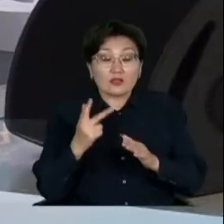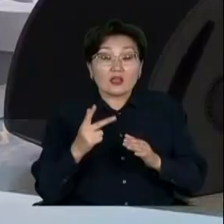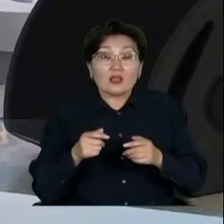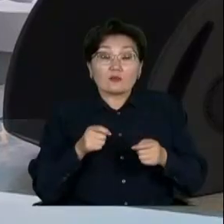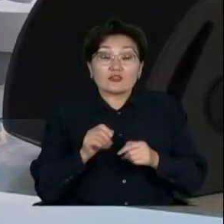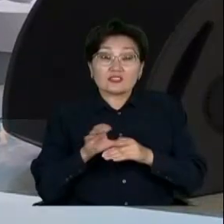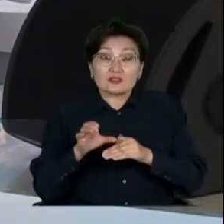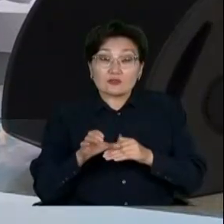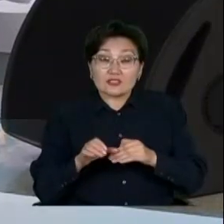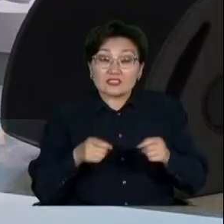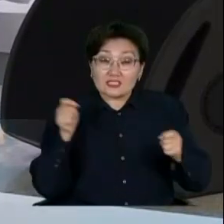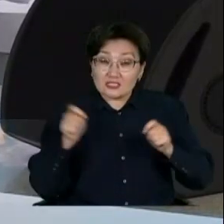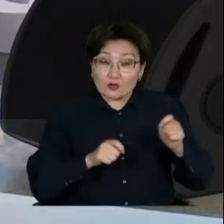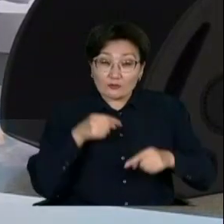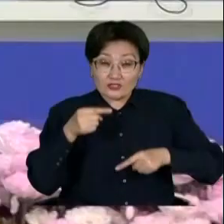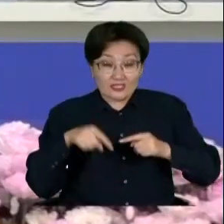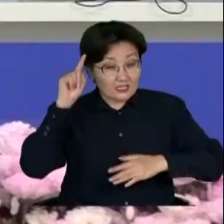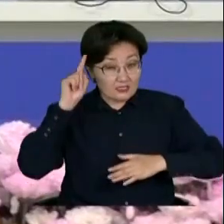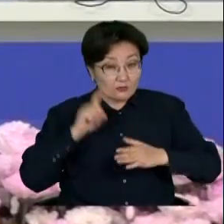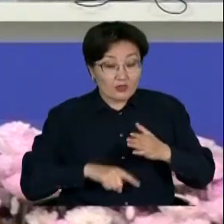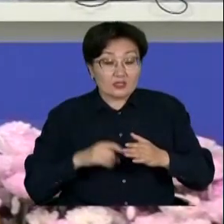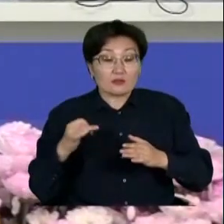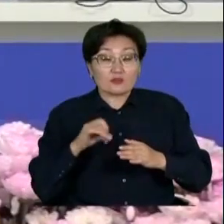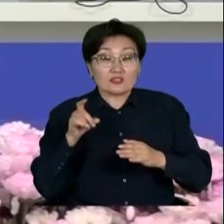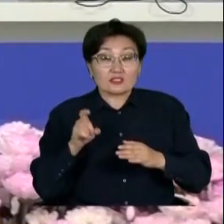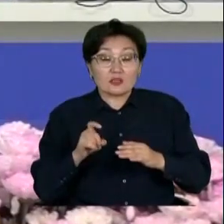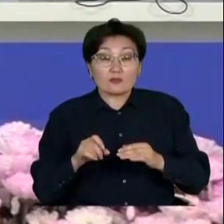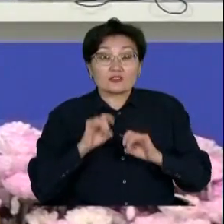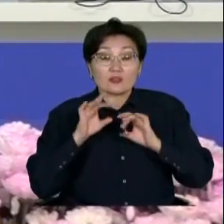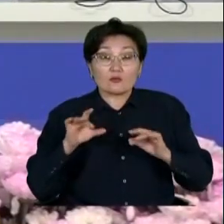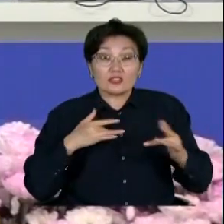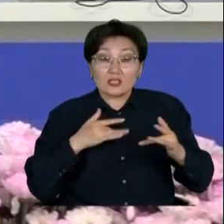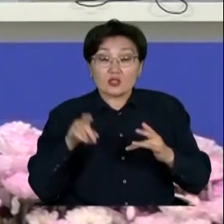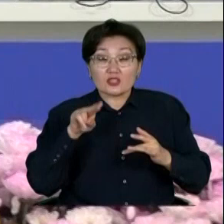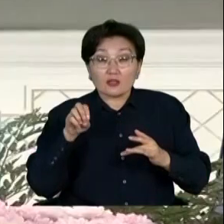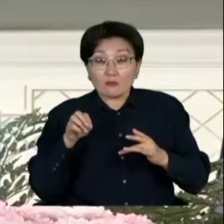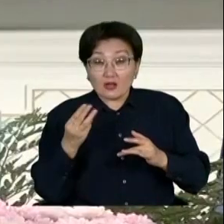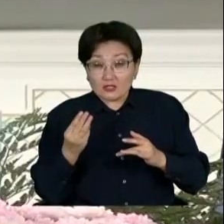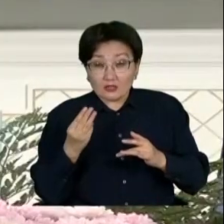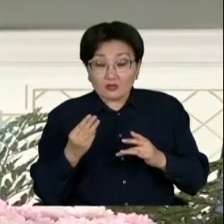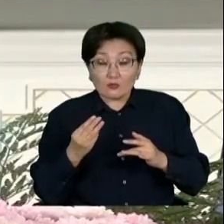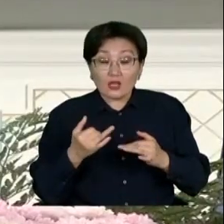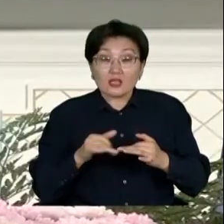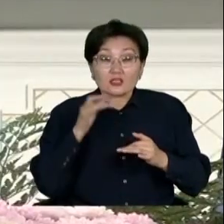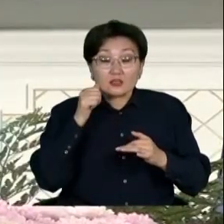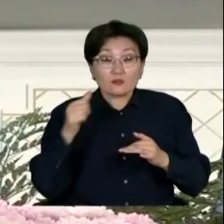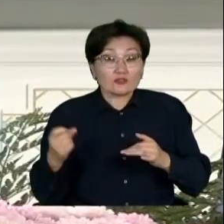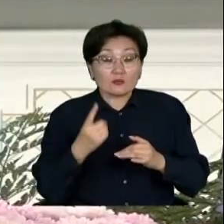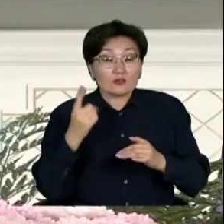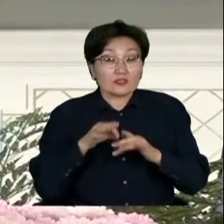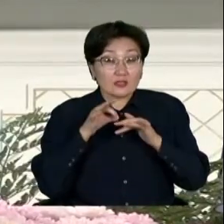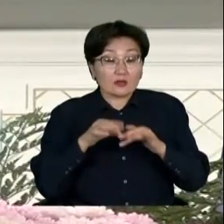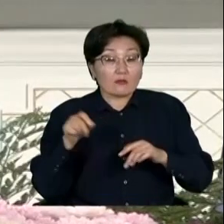воли съезда лидеров мировых и традиционных религий. Одним из них стал знаменитый певец Димаш Кудайберген. Кроме того, завтра впервые пройдет